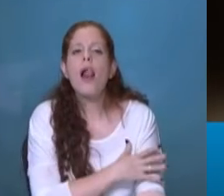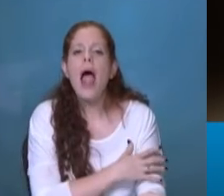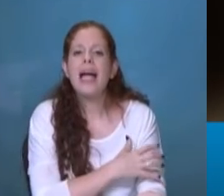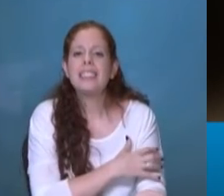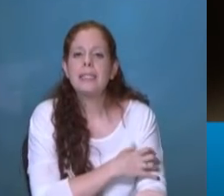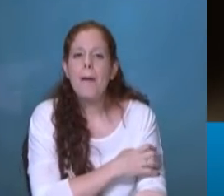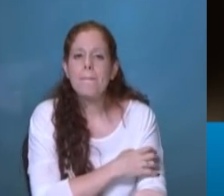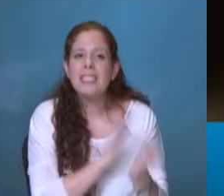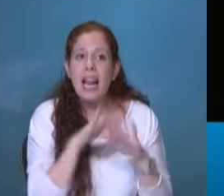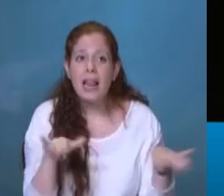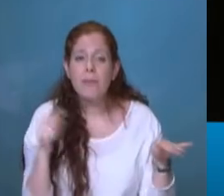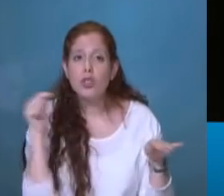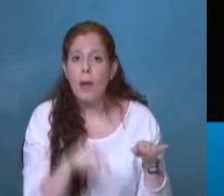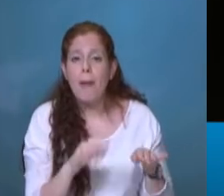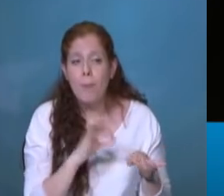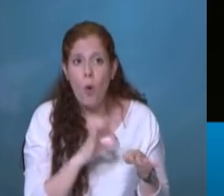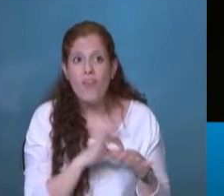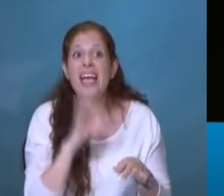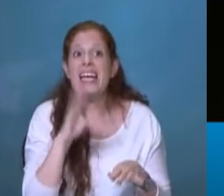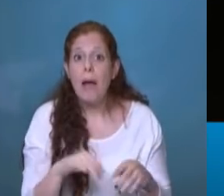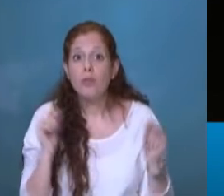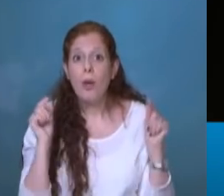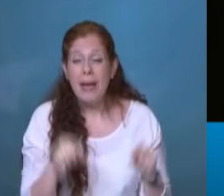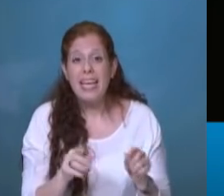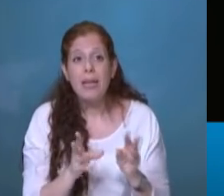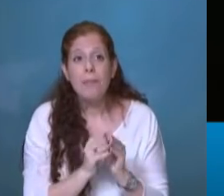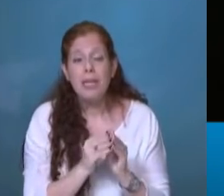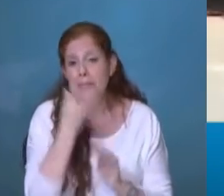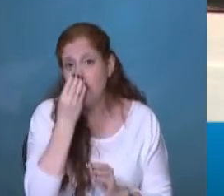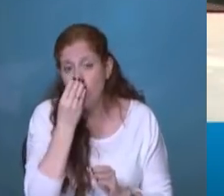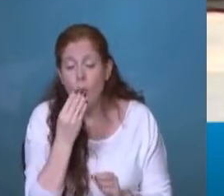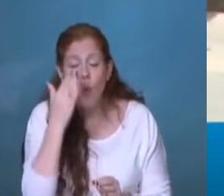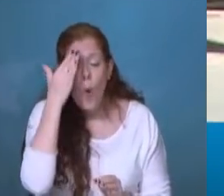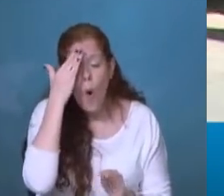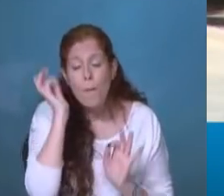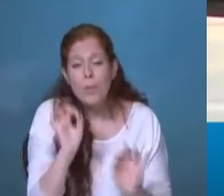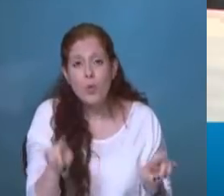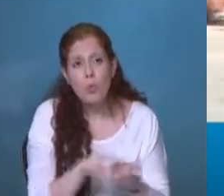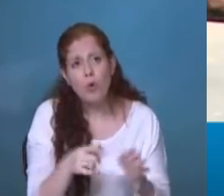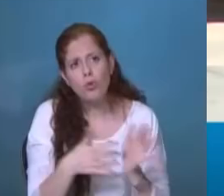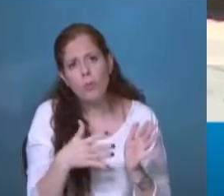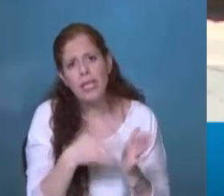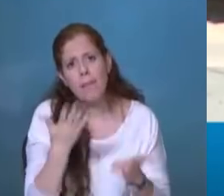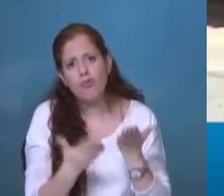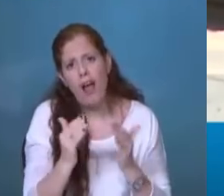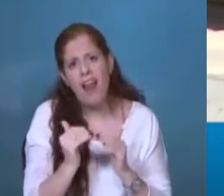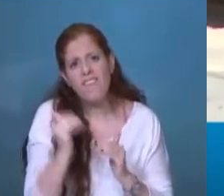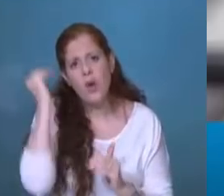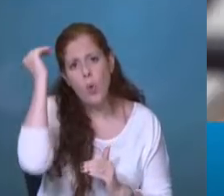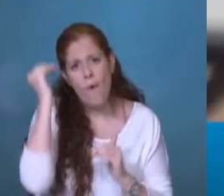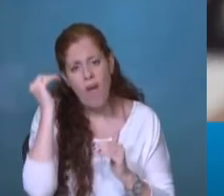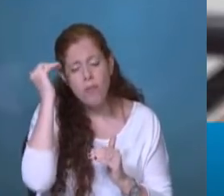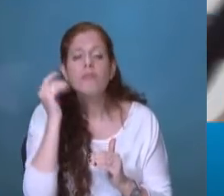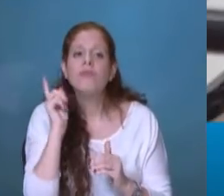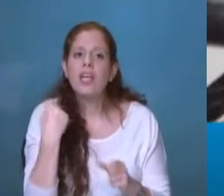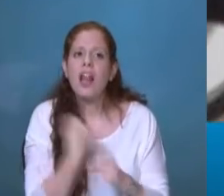כאשר הם באים לרופא, גם כשהם מגיעים עם צינון או חום, בדיוק כמו שבודקים משקל וגובה. וכן יש לבצע בדיקות לחץ